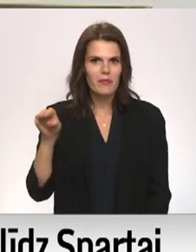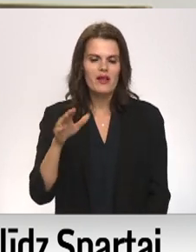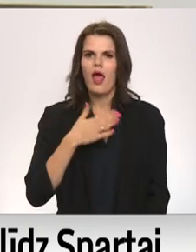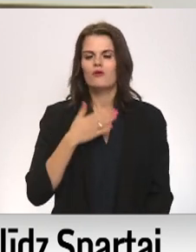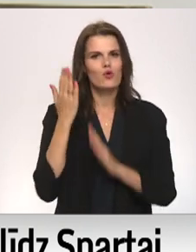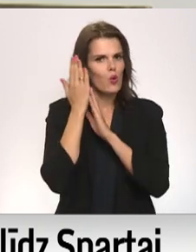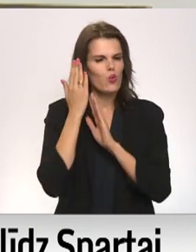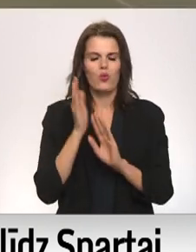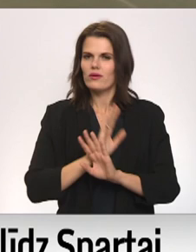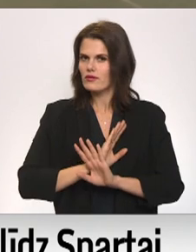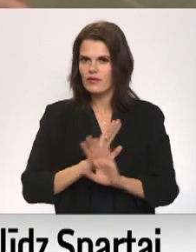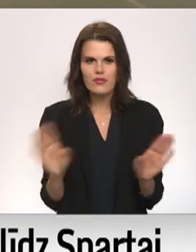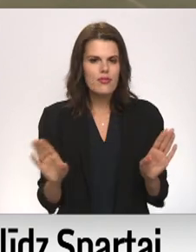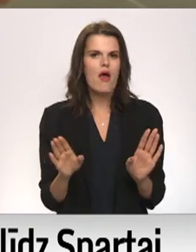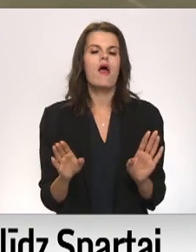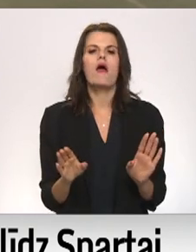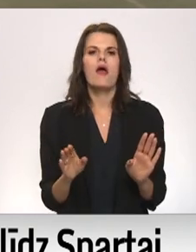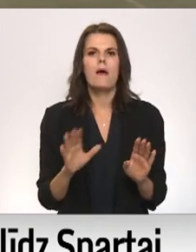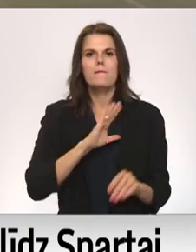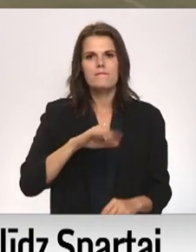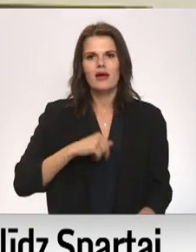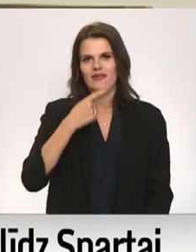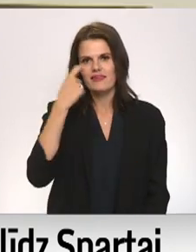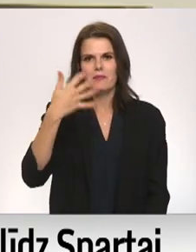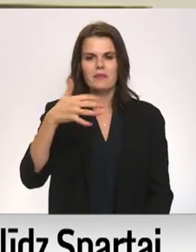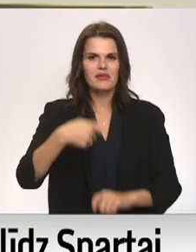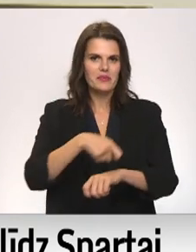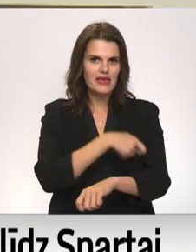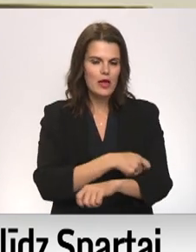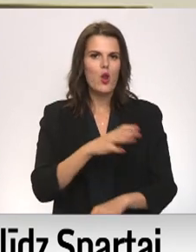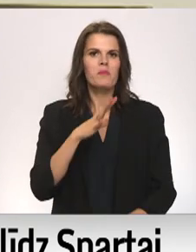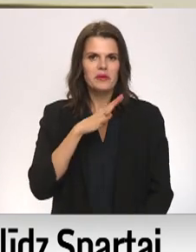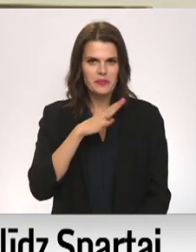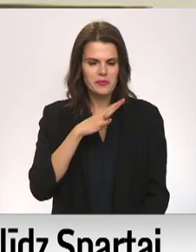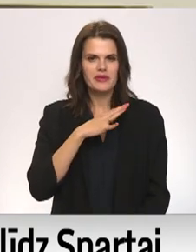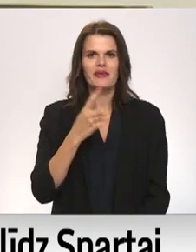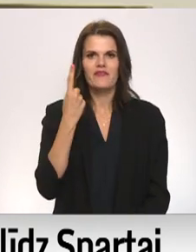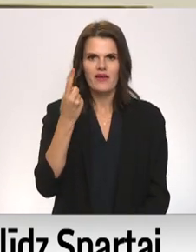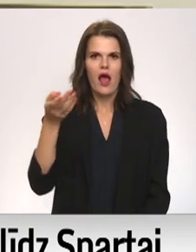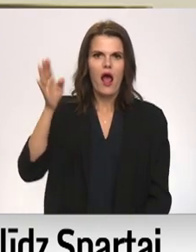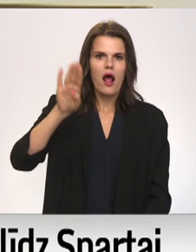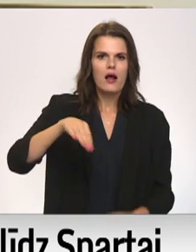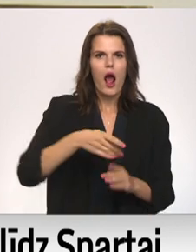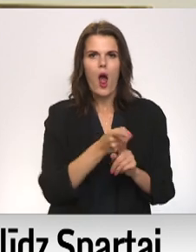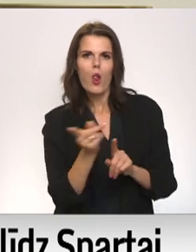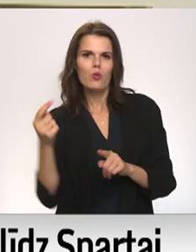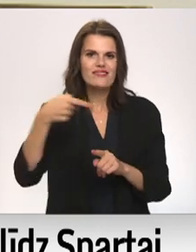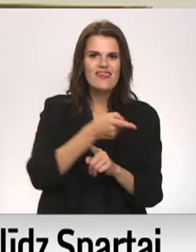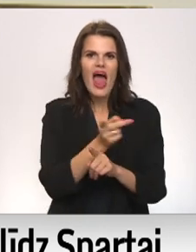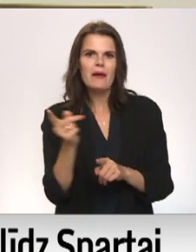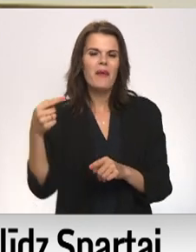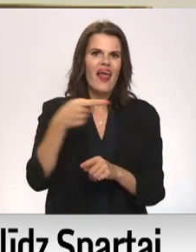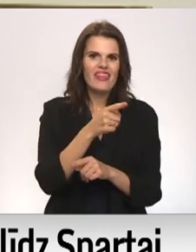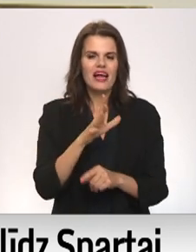Es negulēju nevienu minūti. Pēc 150. Kilometri bija viens kalnu serpentīns, kurš